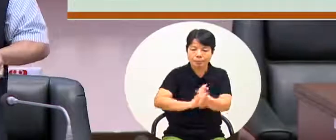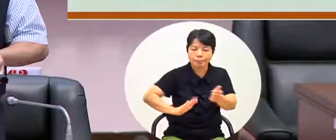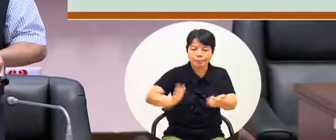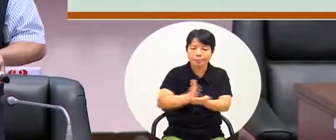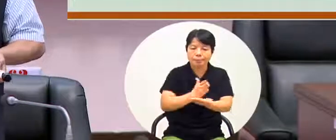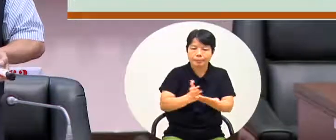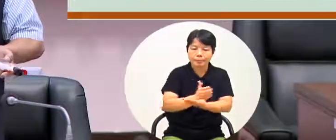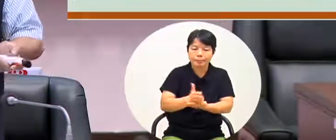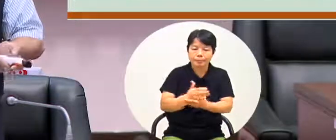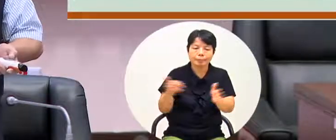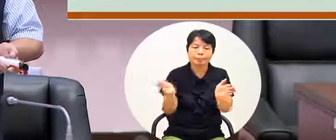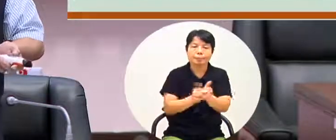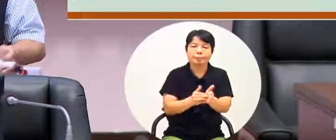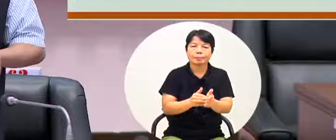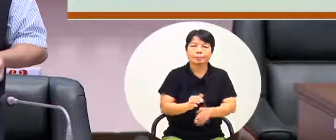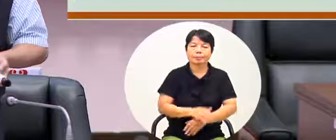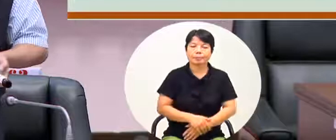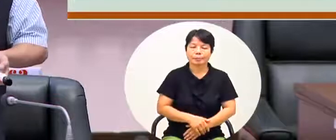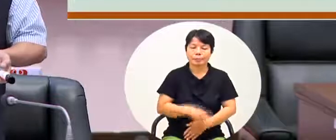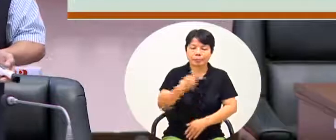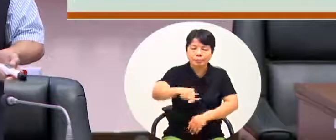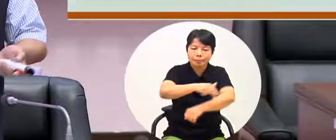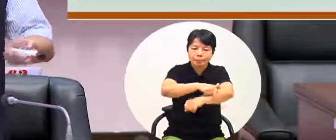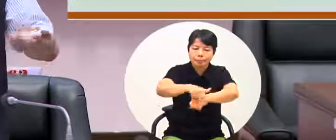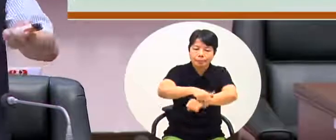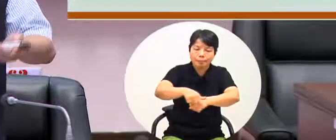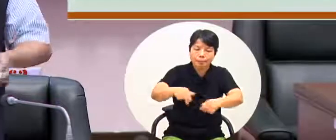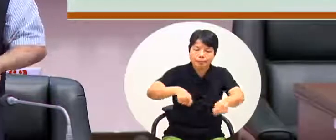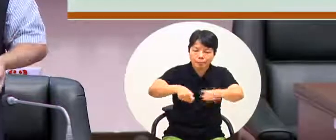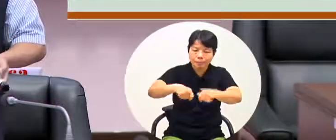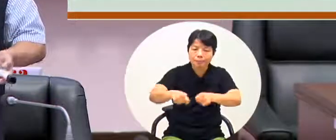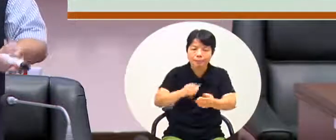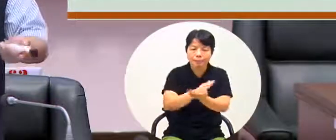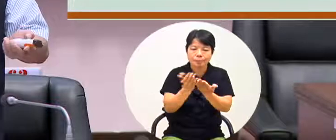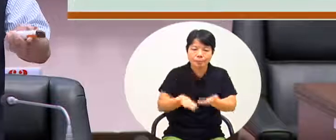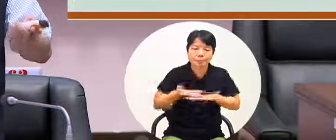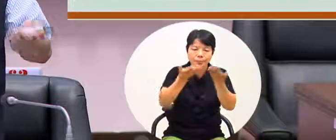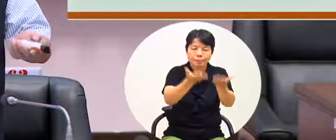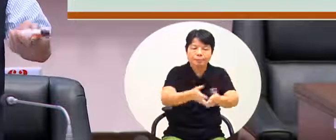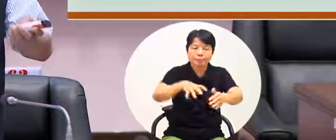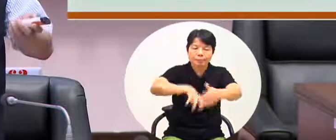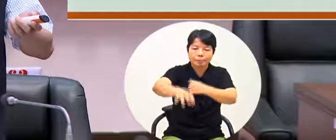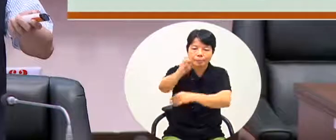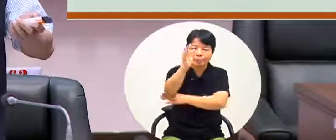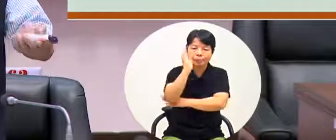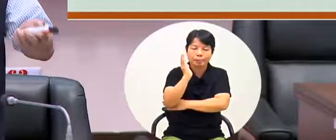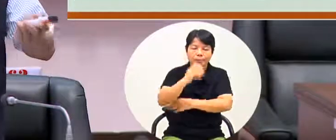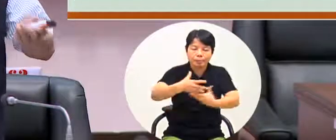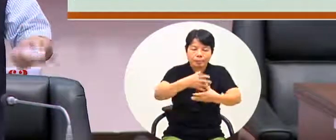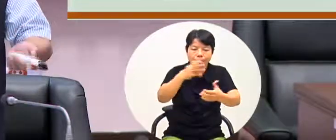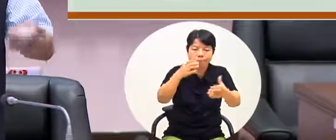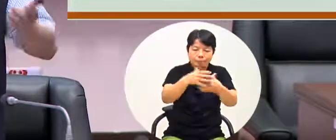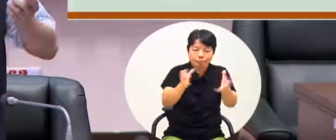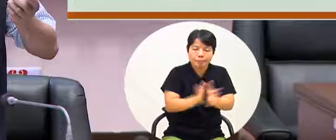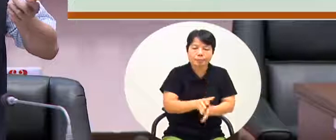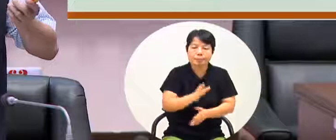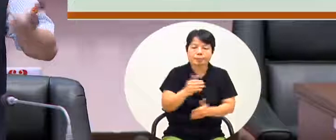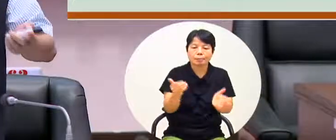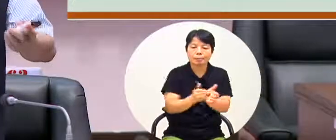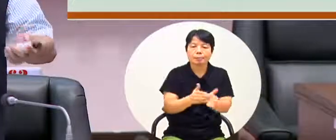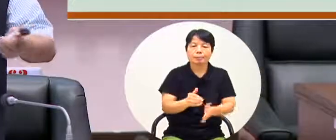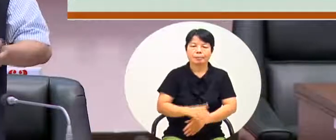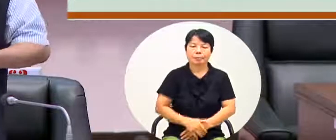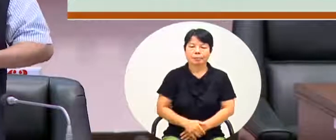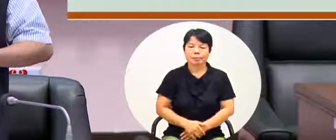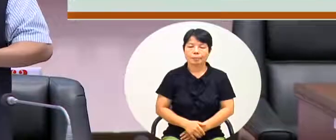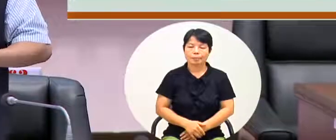这个计划书嘛送咱内政部啊吼，我请教咱黄局长就是讲，伊这个内政部当